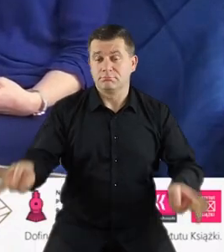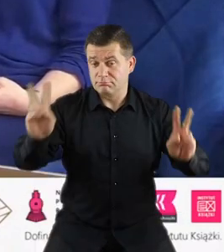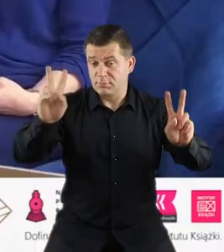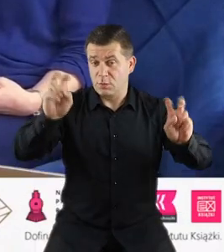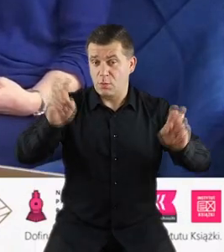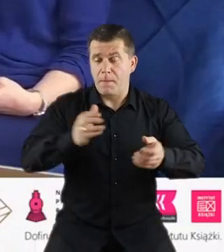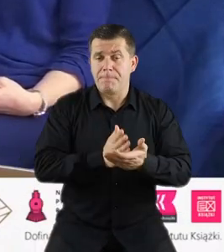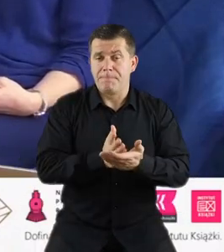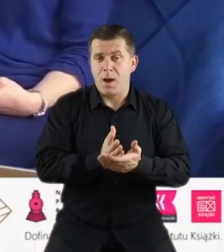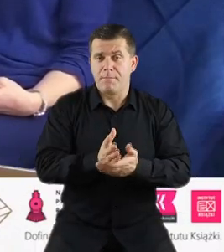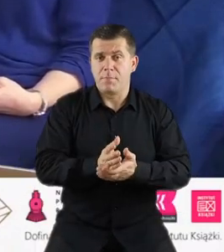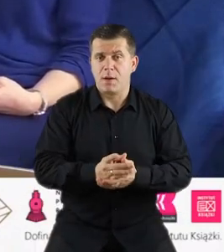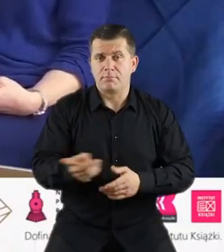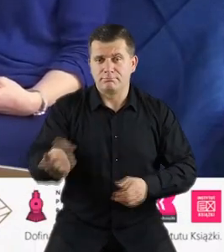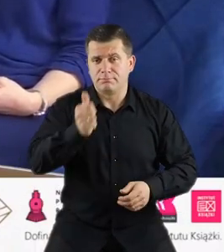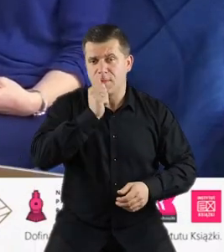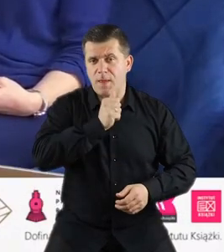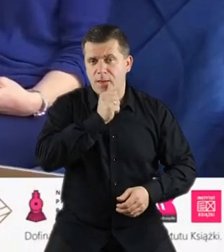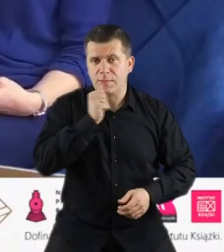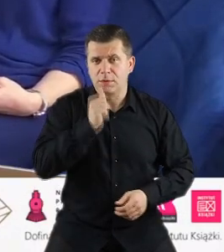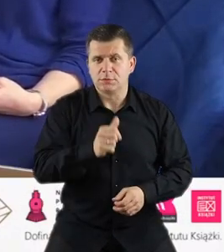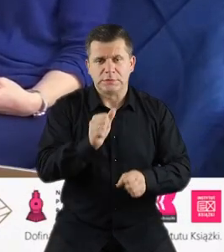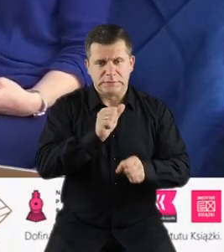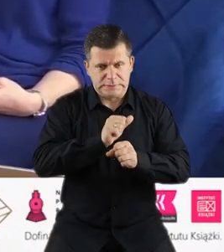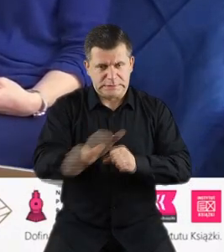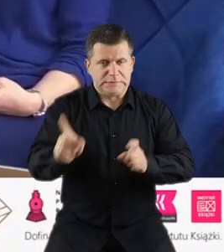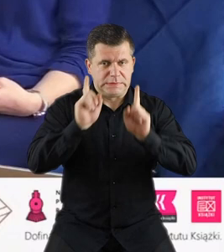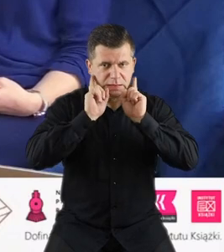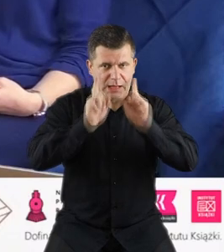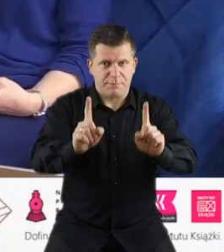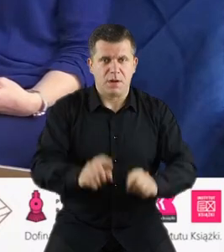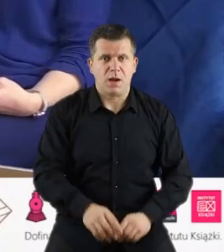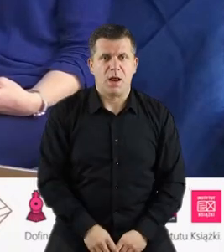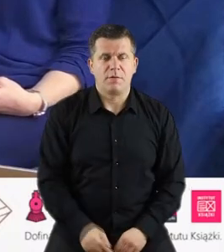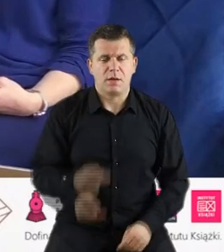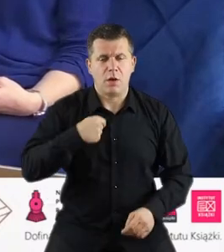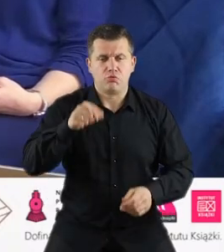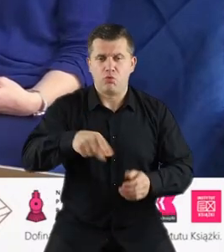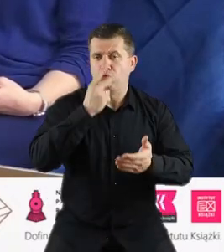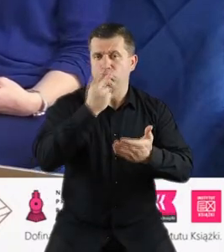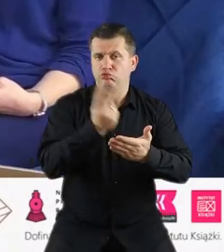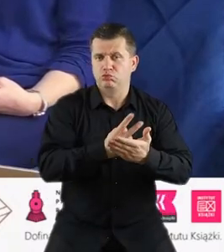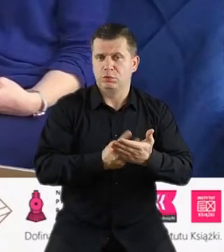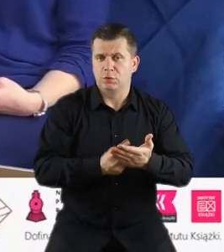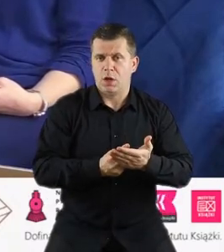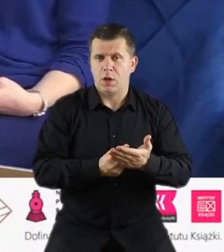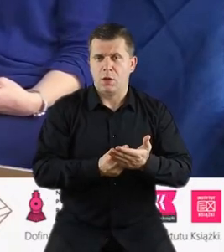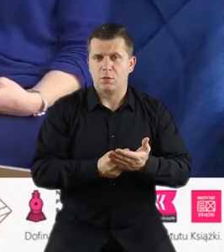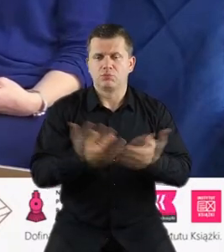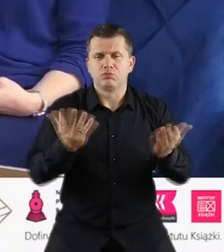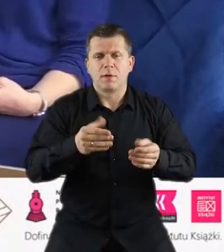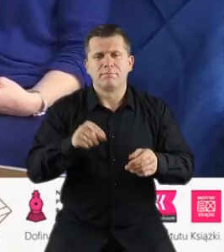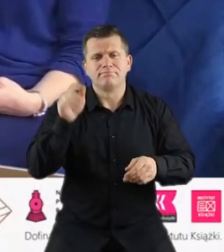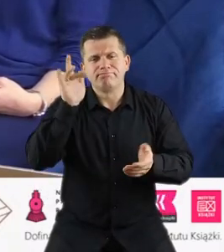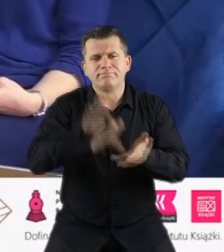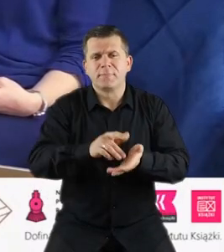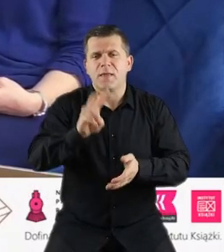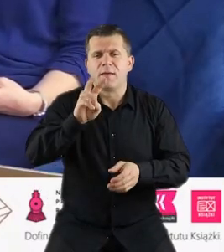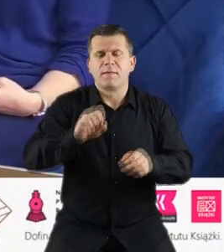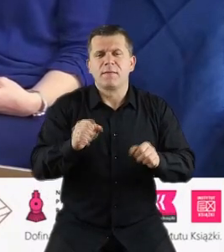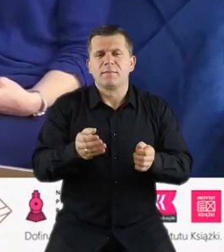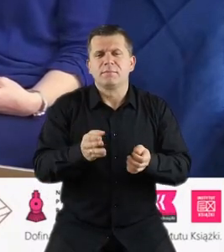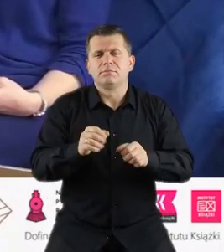Tytułowa mapa tajemnicza istnieje naprawdę, jak sobie doczytałam. Widzicie sobie gdzieś w weneckim